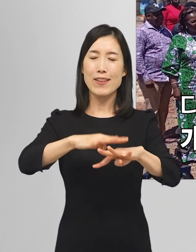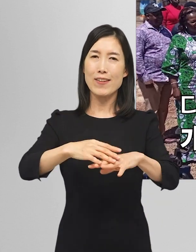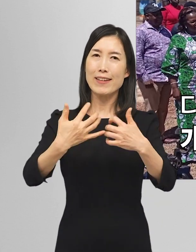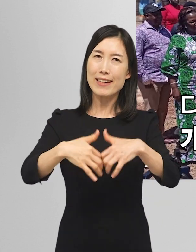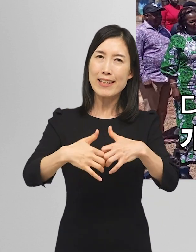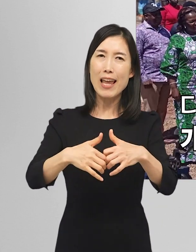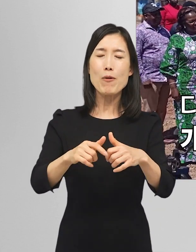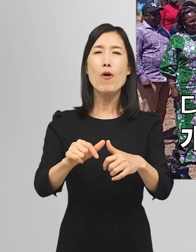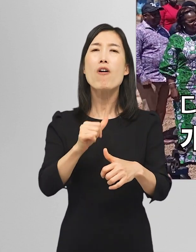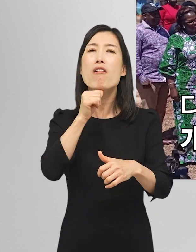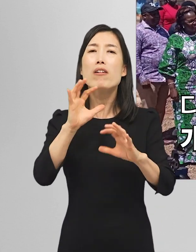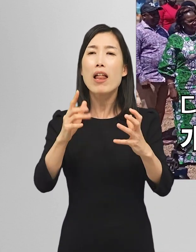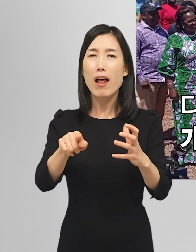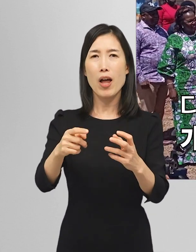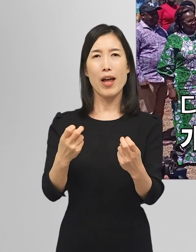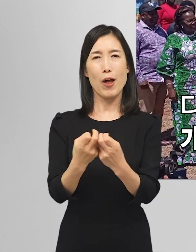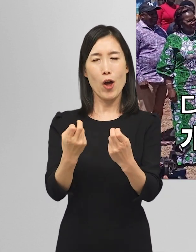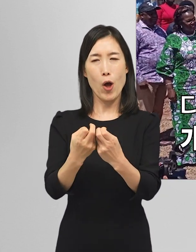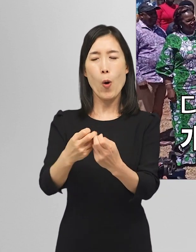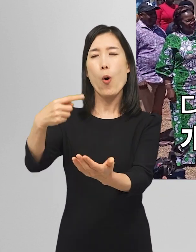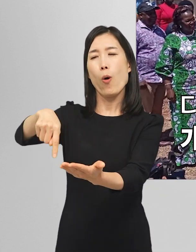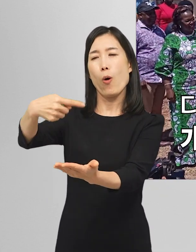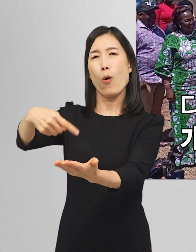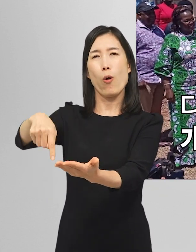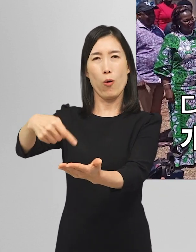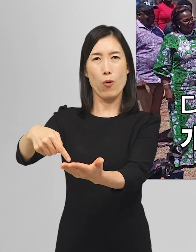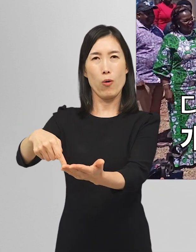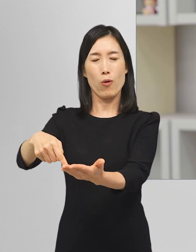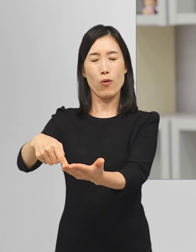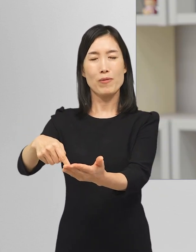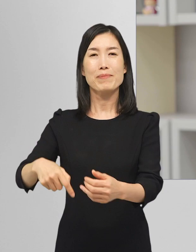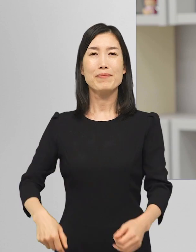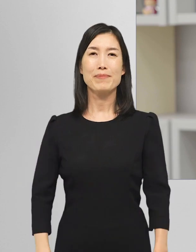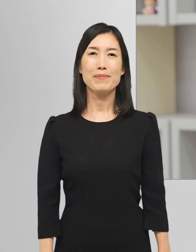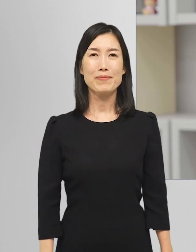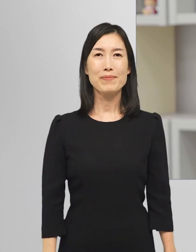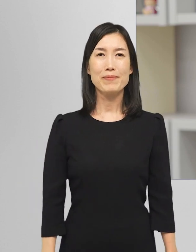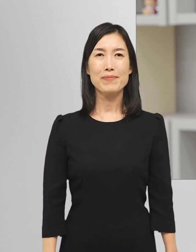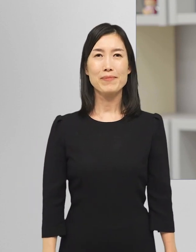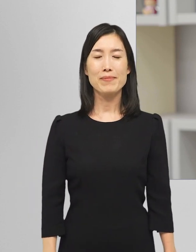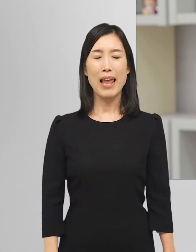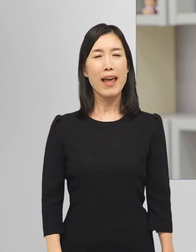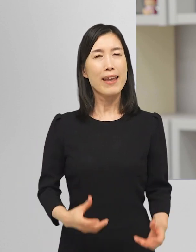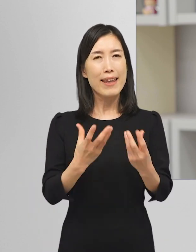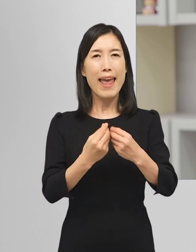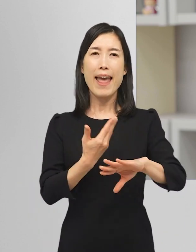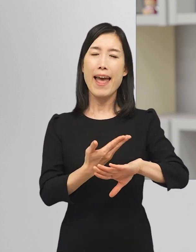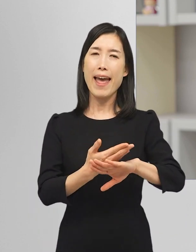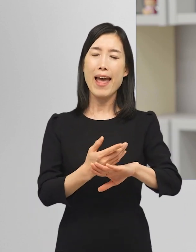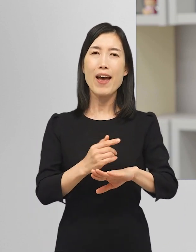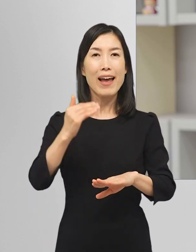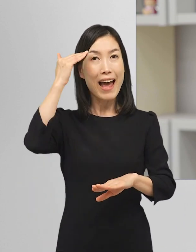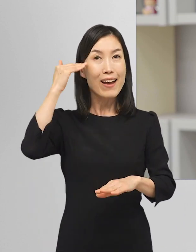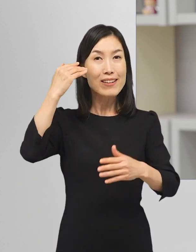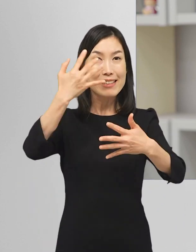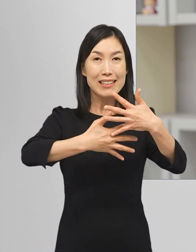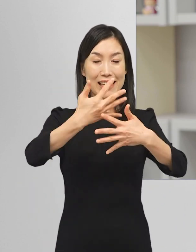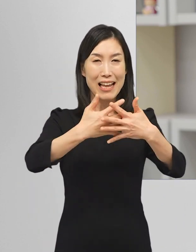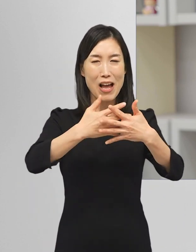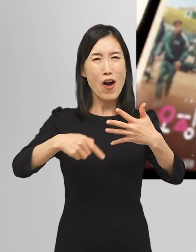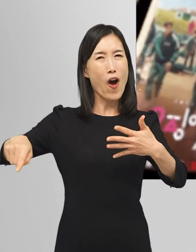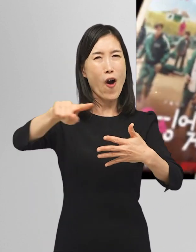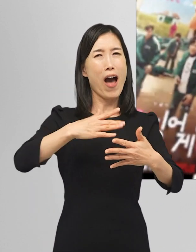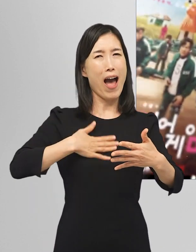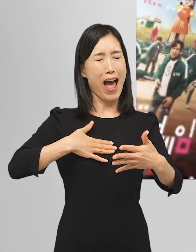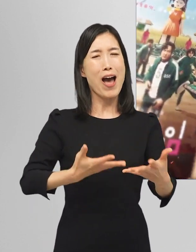그 노하우를 전수해주는 사업을 농림청이 하고 있습니다. 이와 함께 또 다른 ODA의 사례를